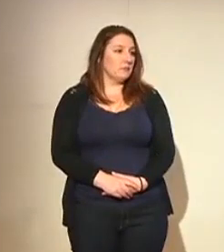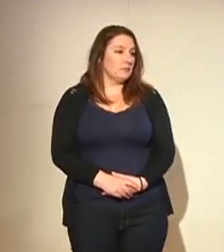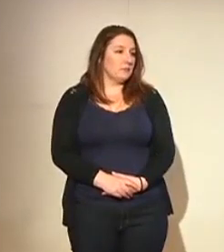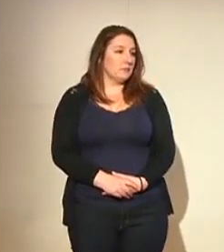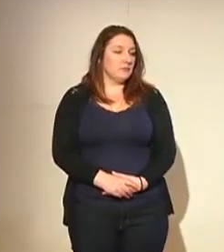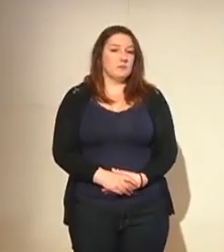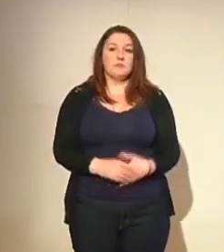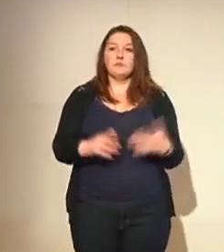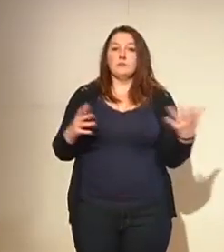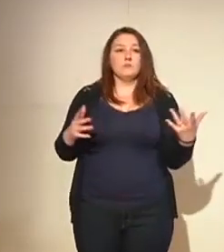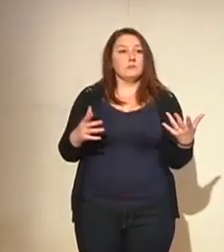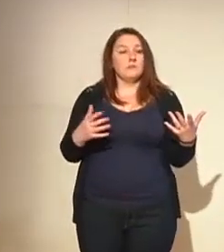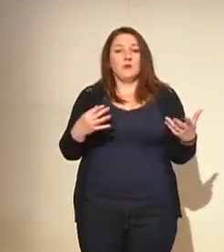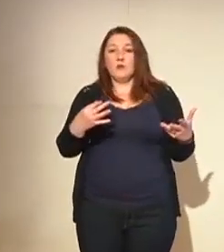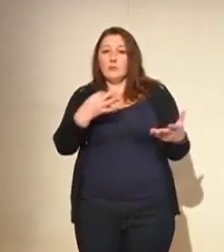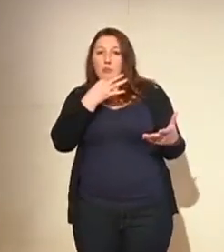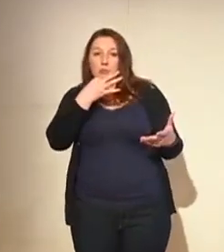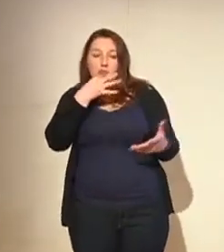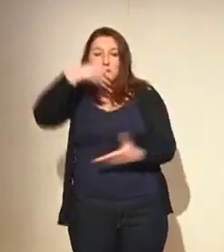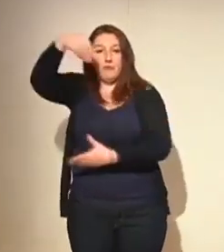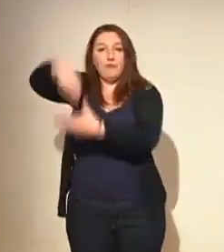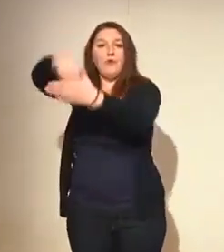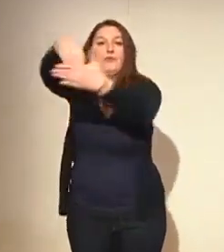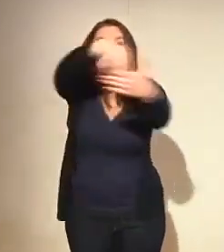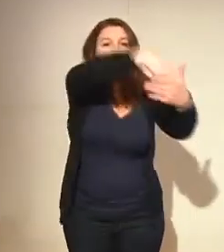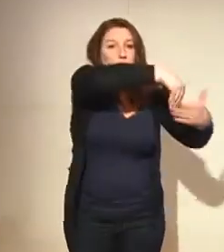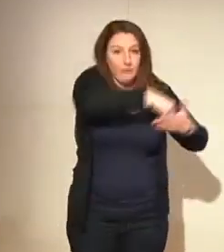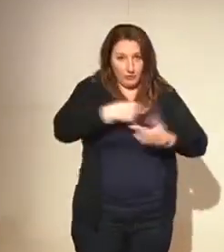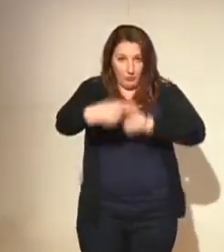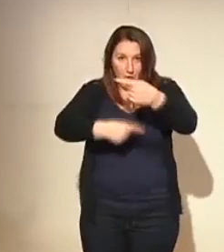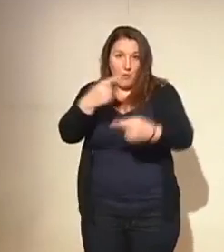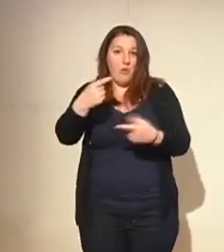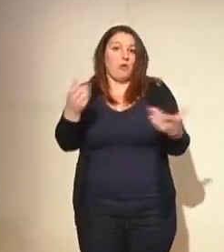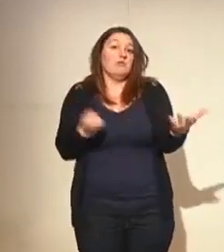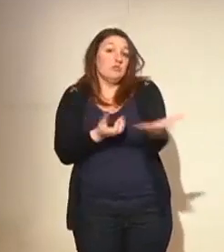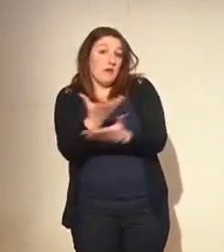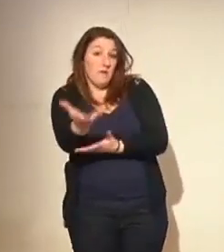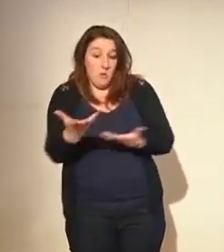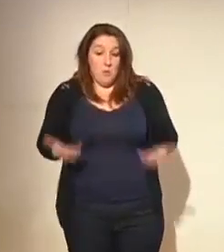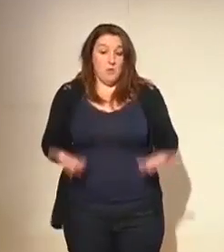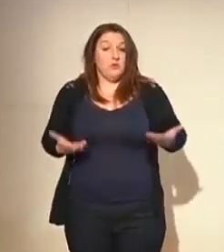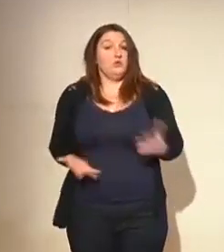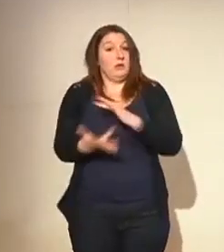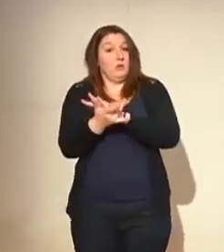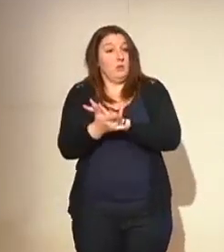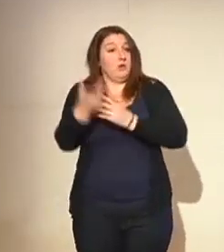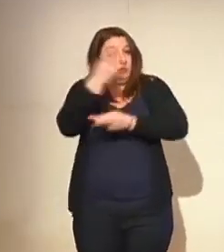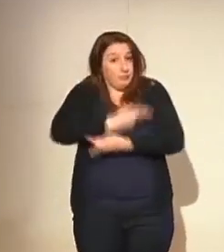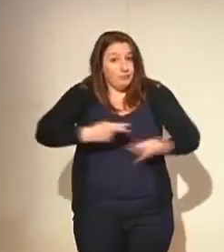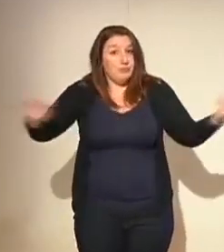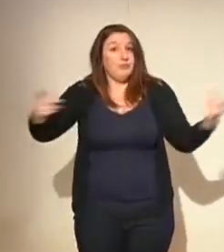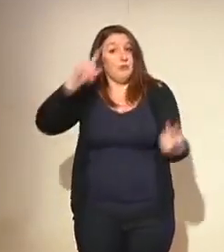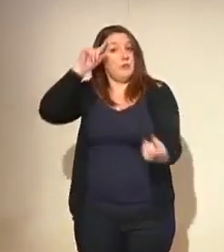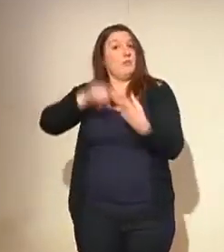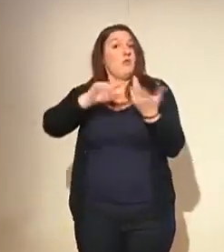pendant que le scrutin se déroule je vous informe donc ce jour est parti un courrier informant l'ensemble des associations pour